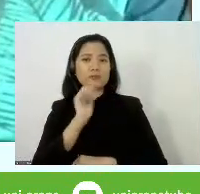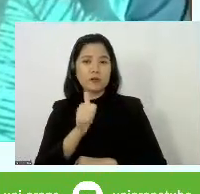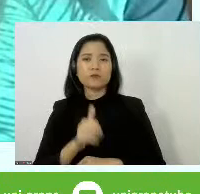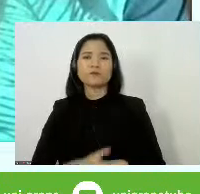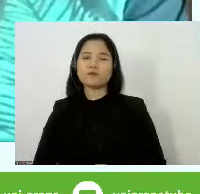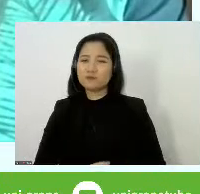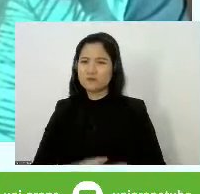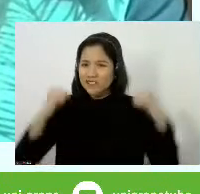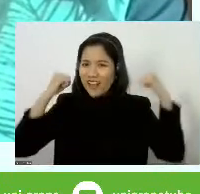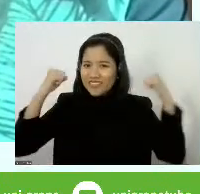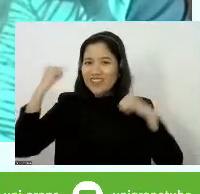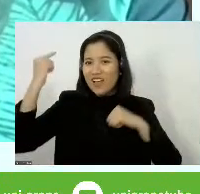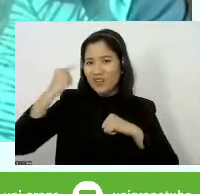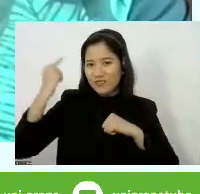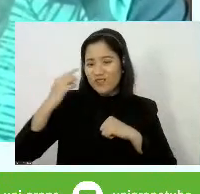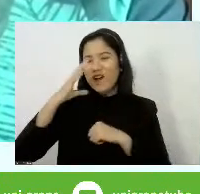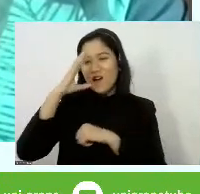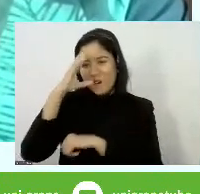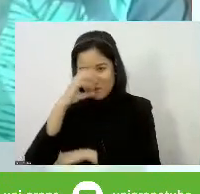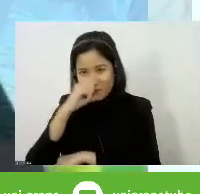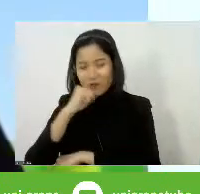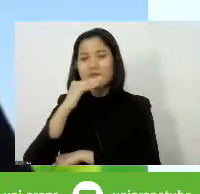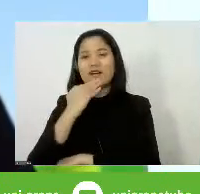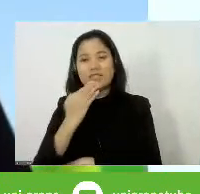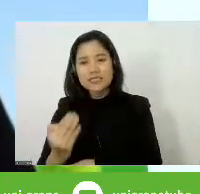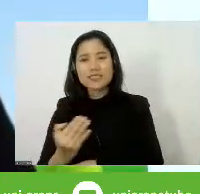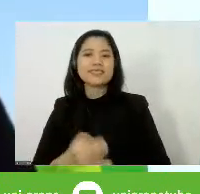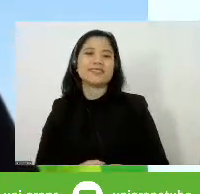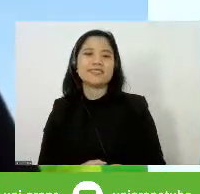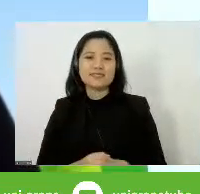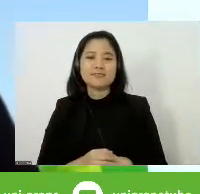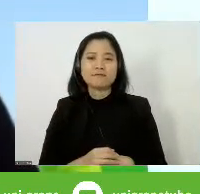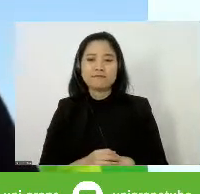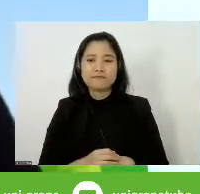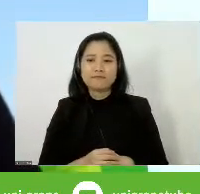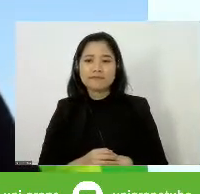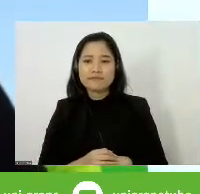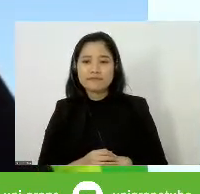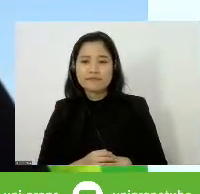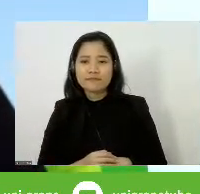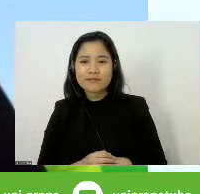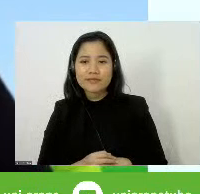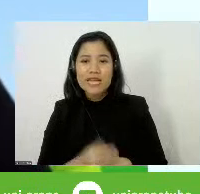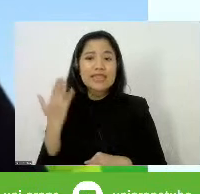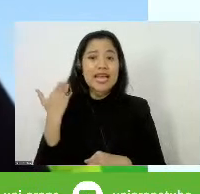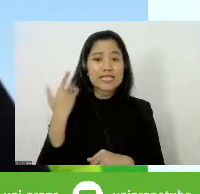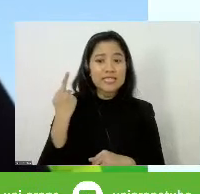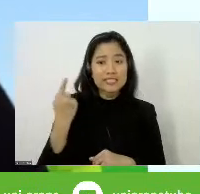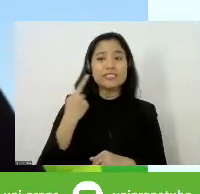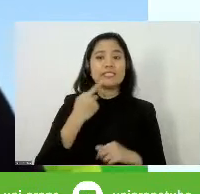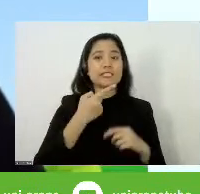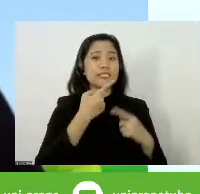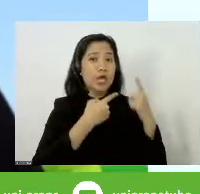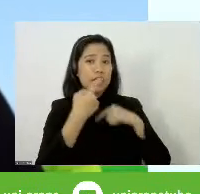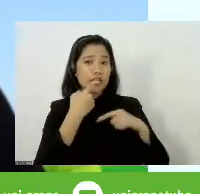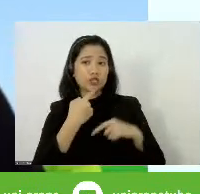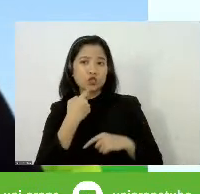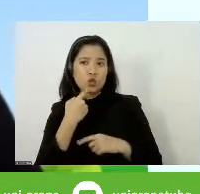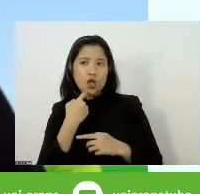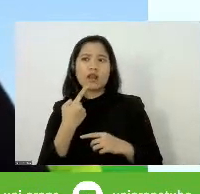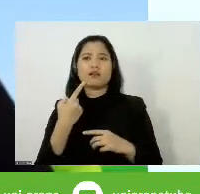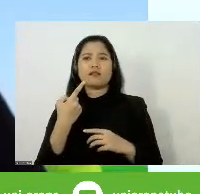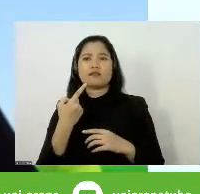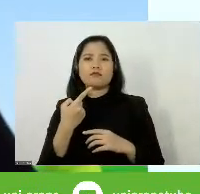saya selalu Om ya amin amin makasih itu dia tadi temen-temen ah sharing dari baik towards Indonesia tentang konser